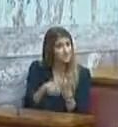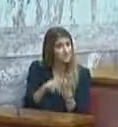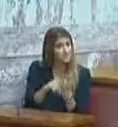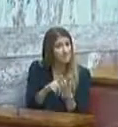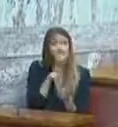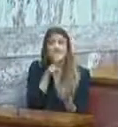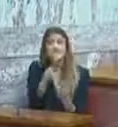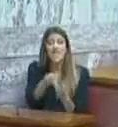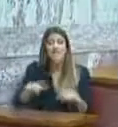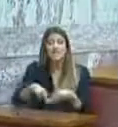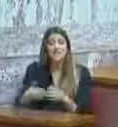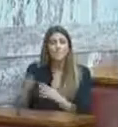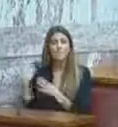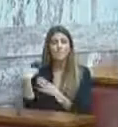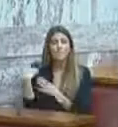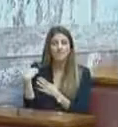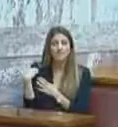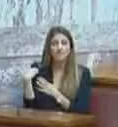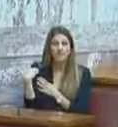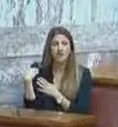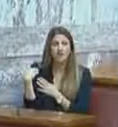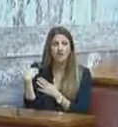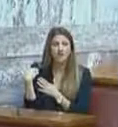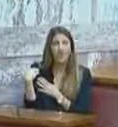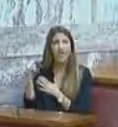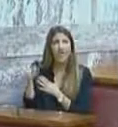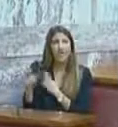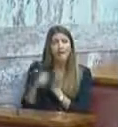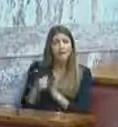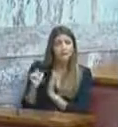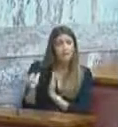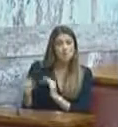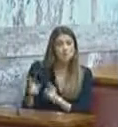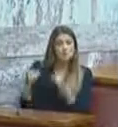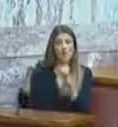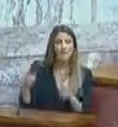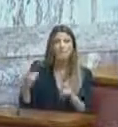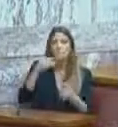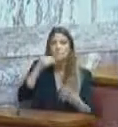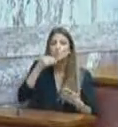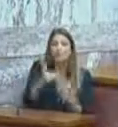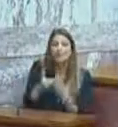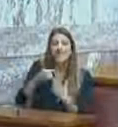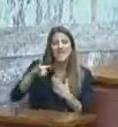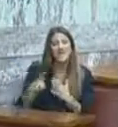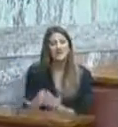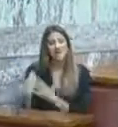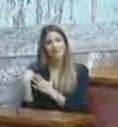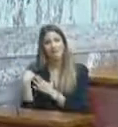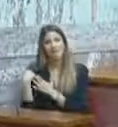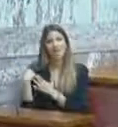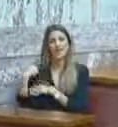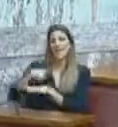αποφανθεί άμεσα λόγω του πρόδειλου χαρακτήρα της κρίσης για την αποζευτική προθεσμία ή για την αρμοδιότητα της τακτικής ποινικής